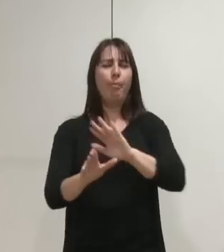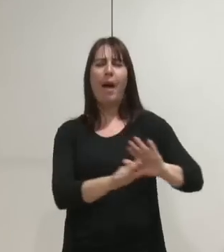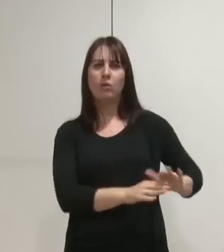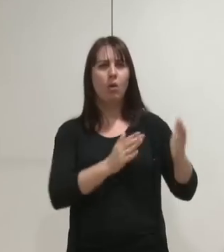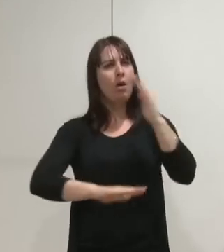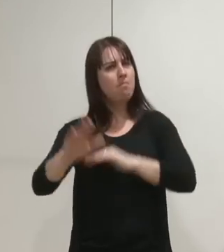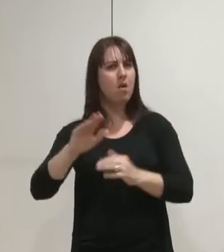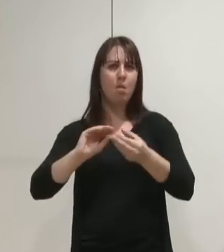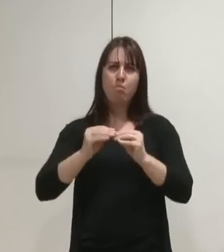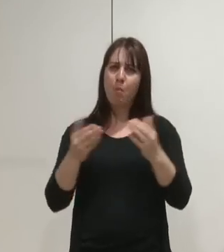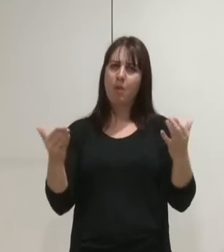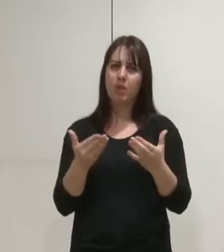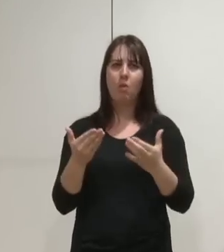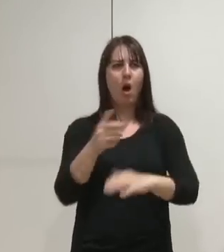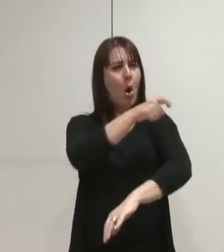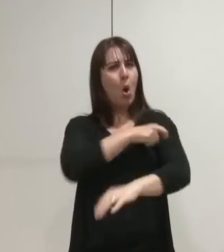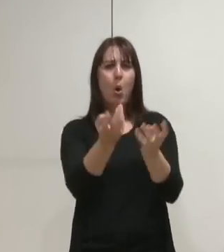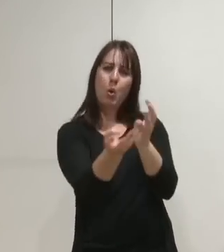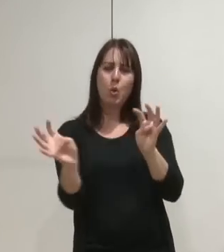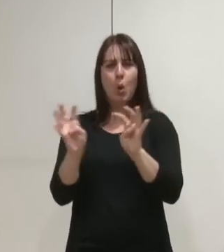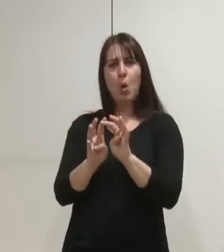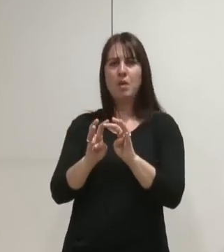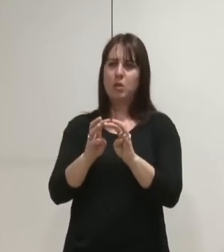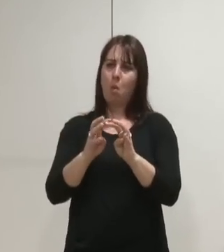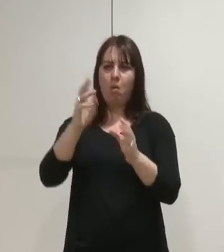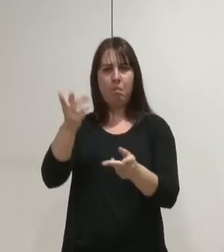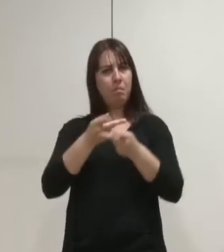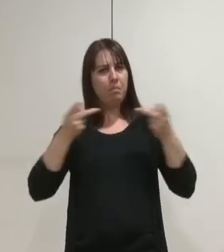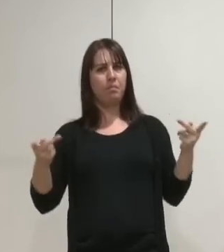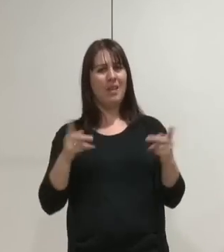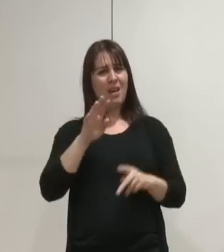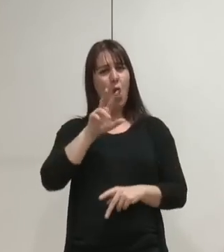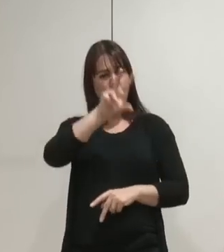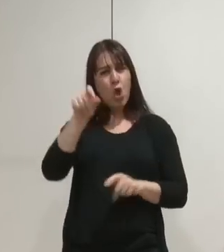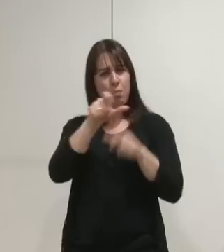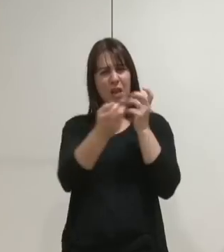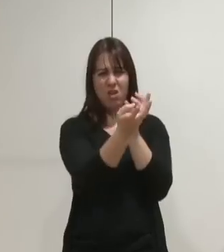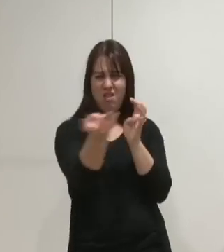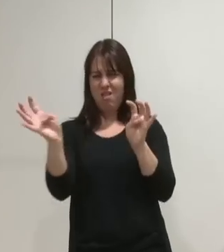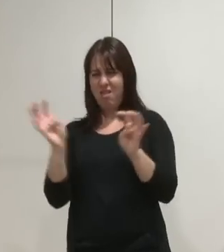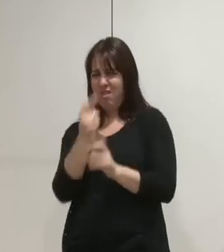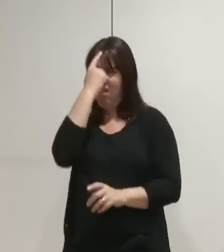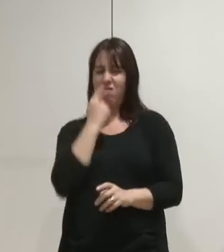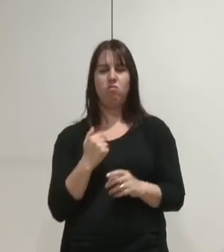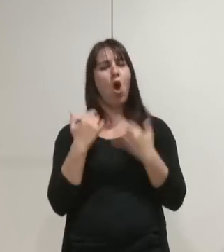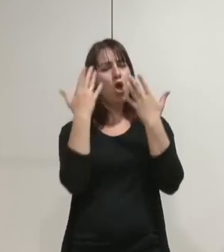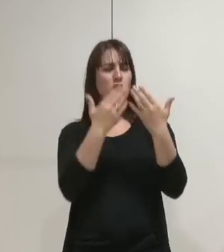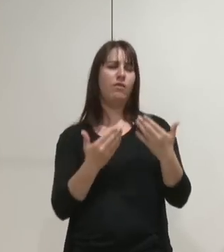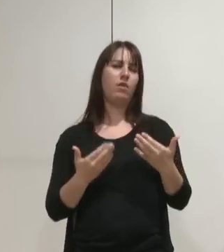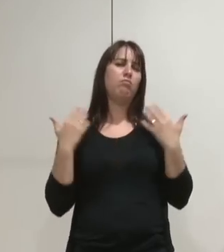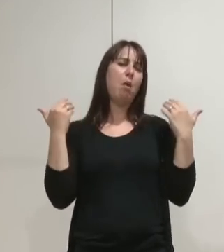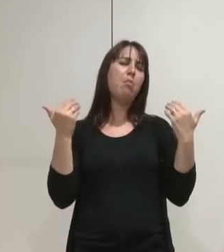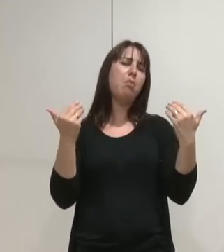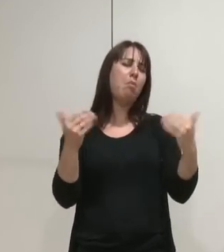problème c'est que que en commission on nous dise il y avait 30 personnes autour de la table ce sont exactement les mêmes chiffres et que